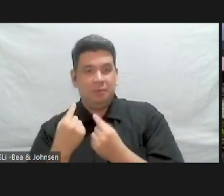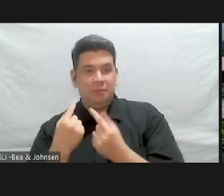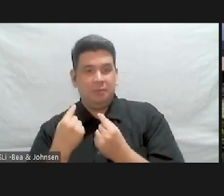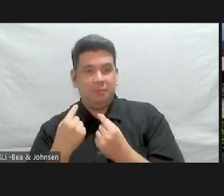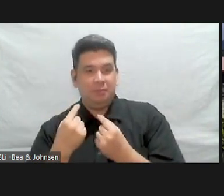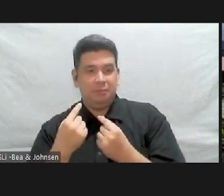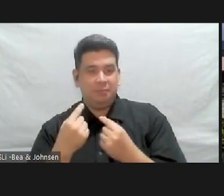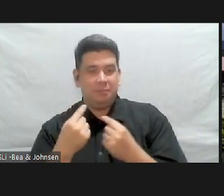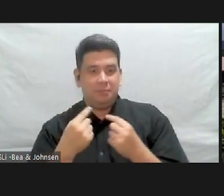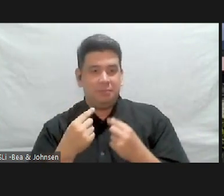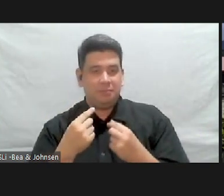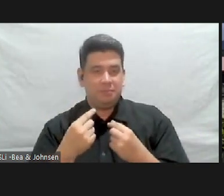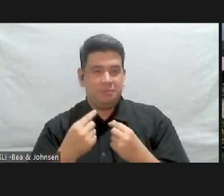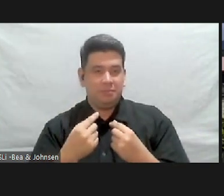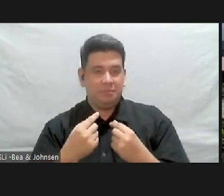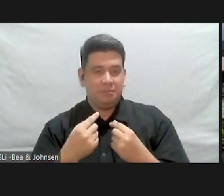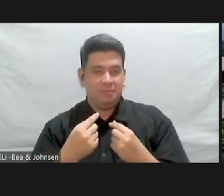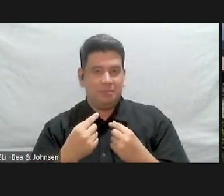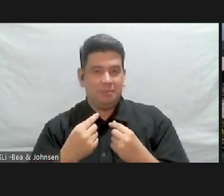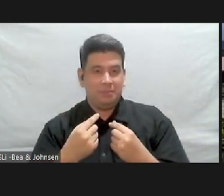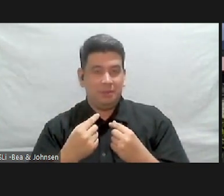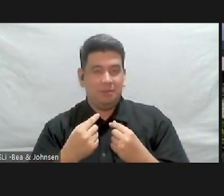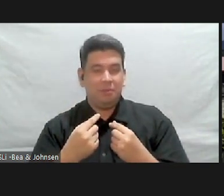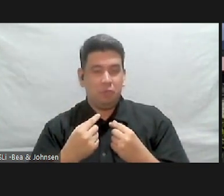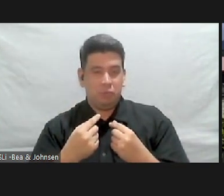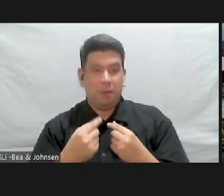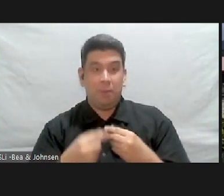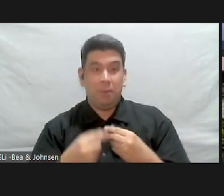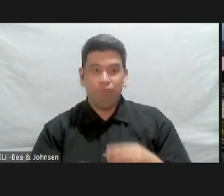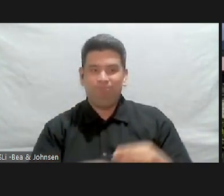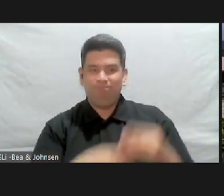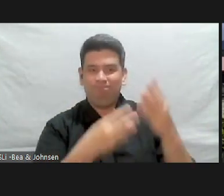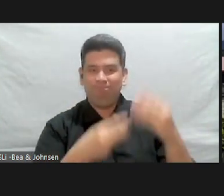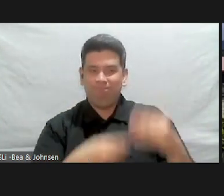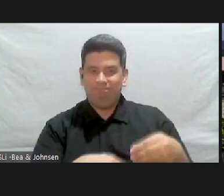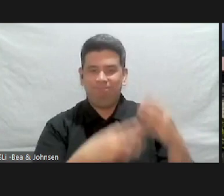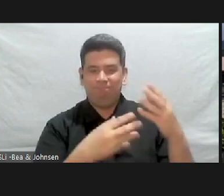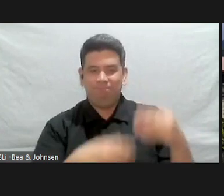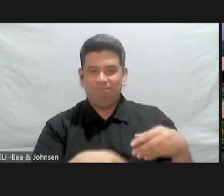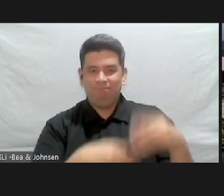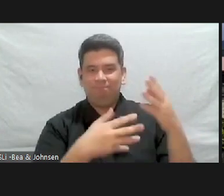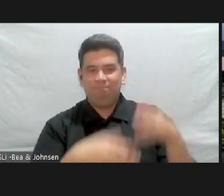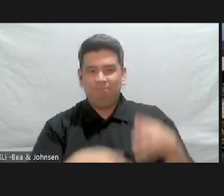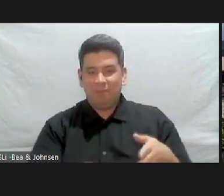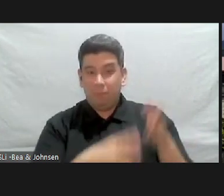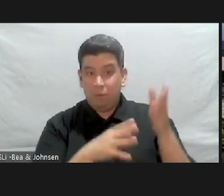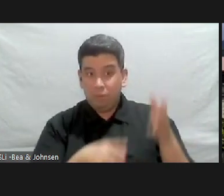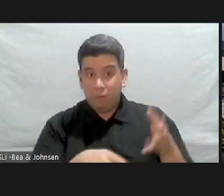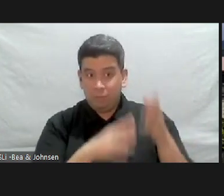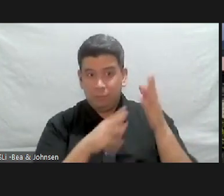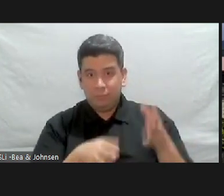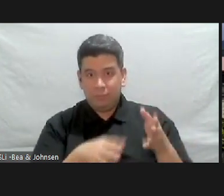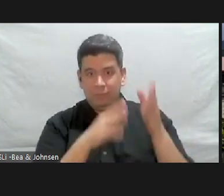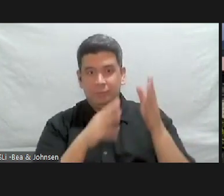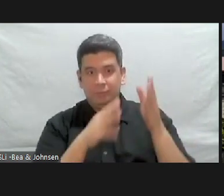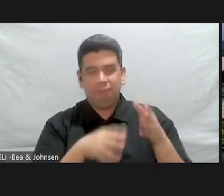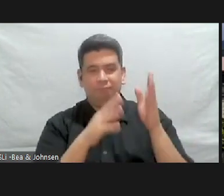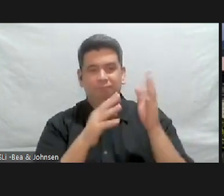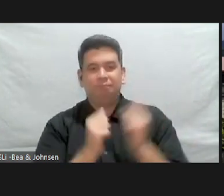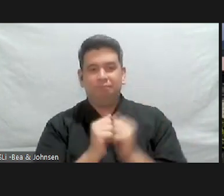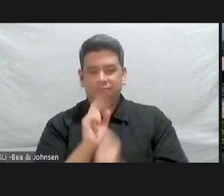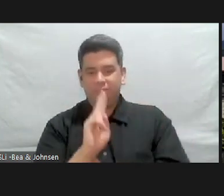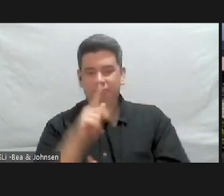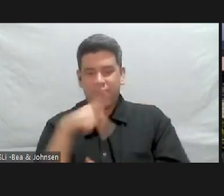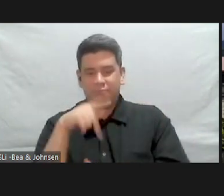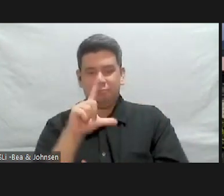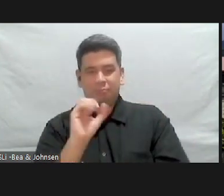i-broadcast, no, sa Inet FB page yung ating learning session today. Kasi